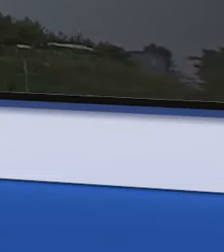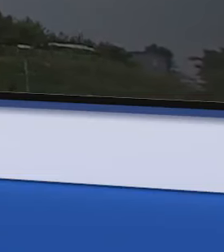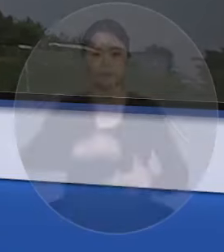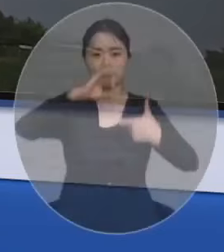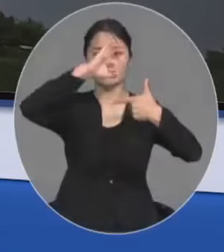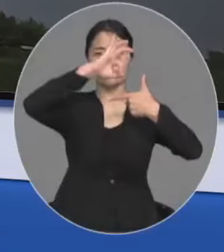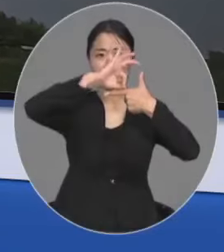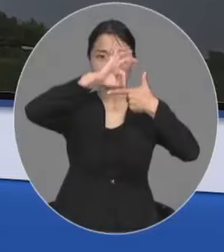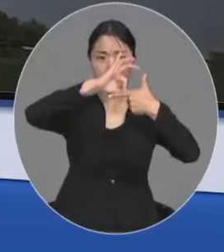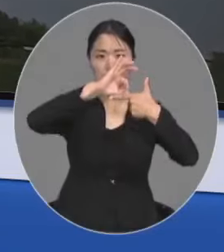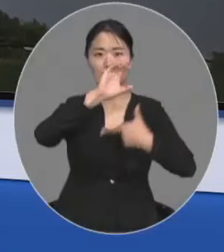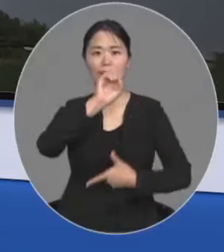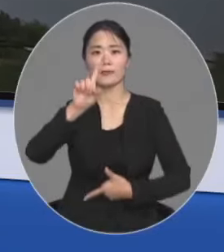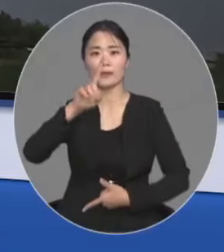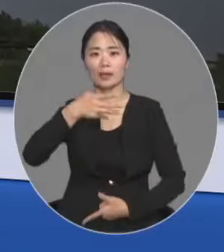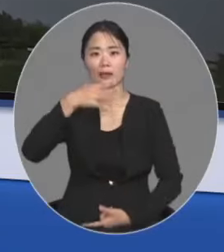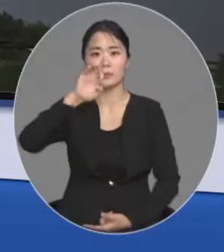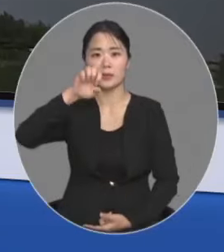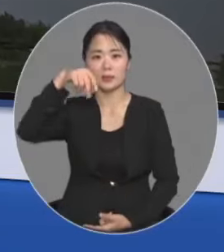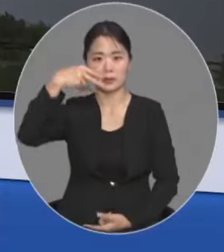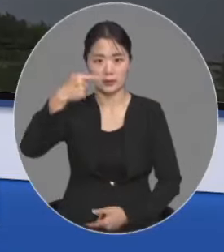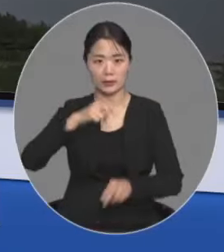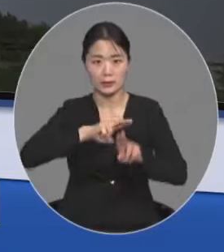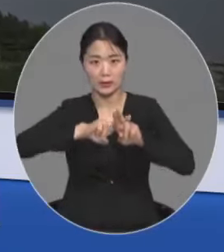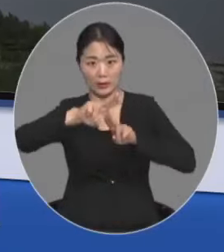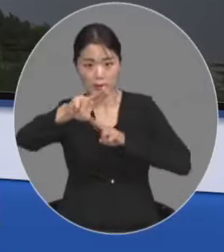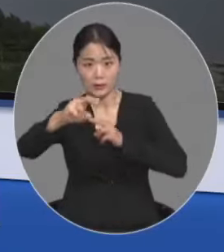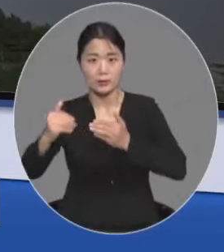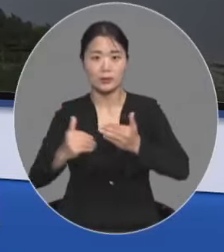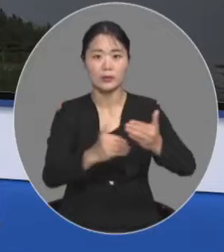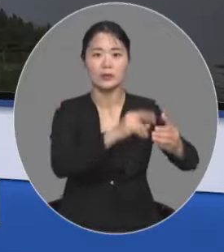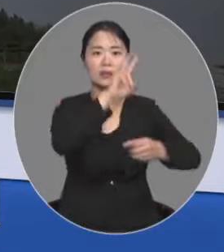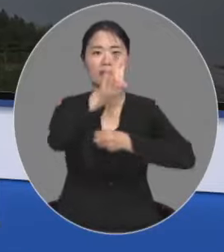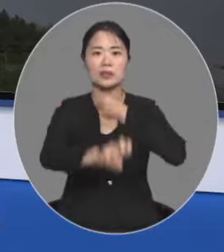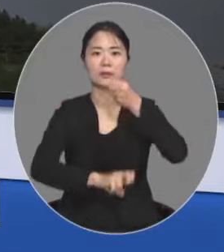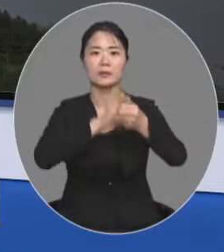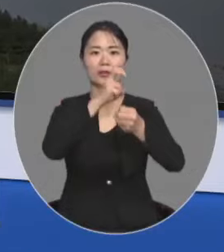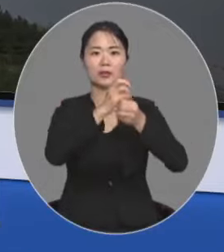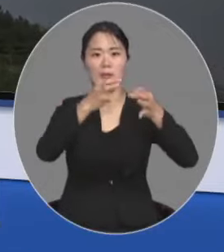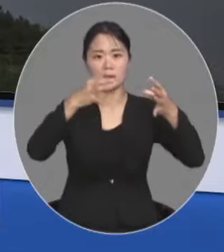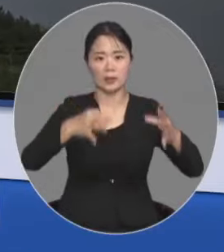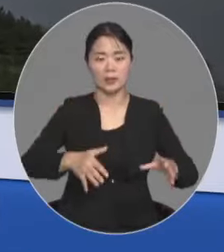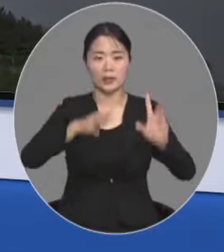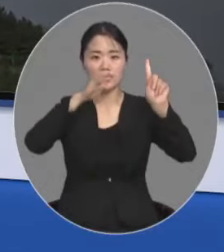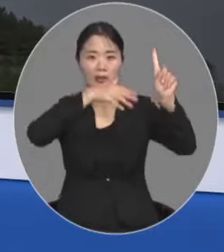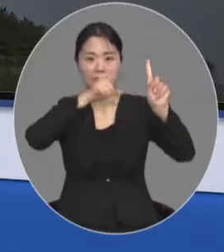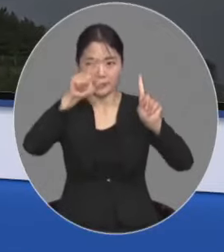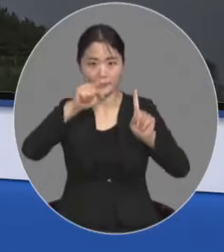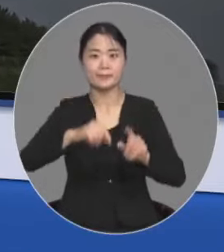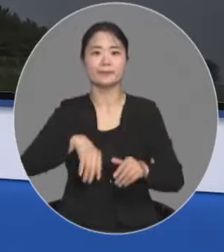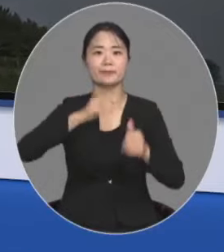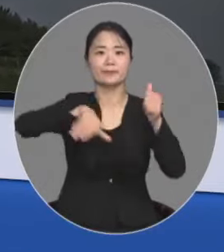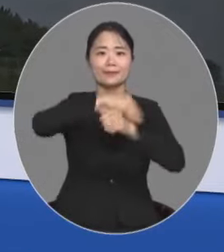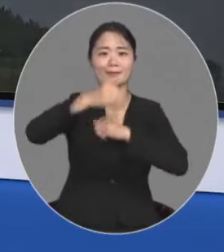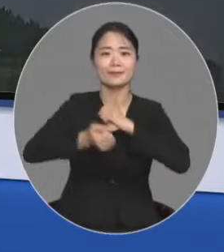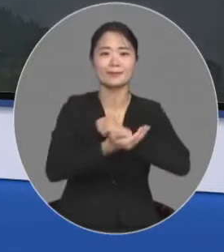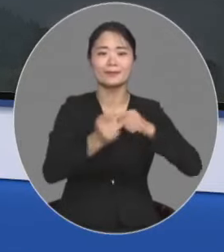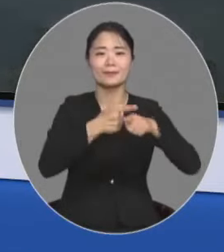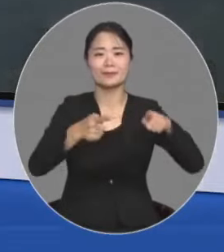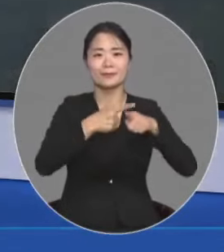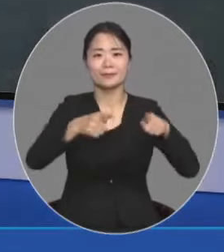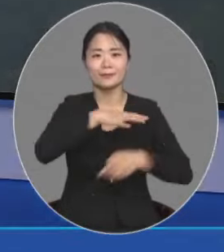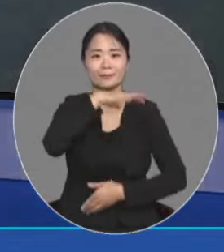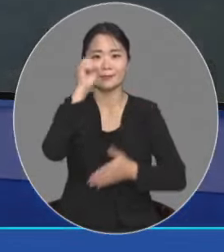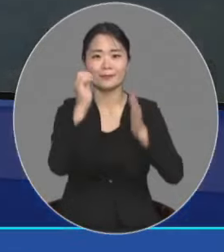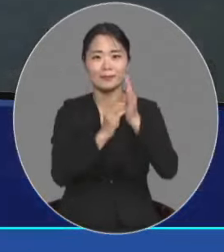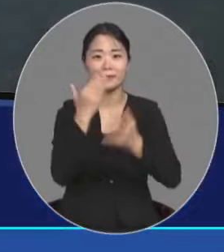영남알프스 케이블카가 사업 추진 22년 만에 1차 관문인 전략 환경 영향 평가를 통과했는데요.